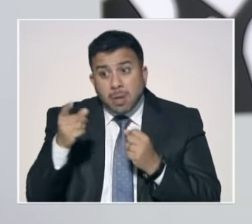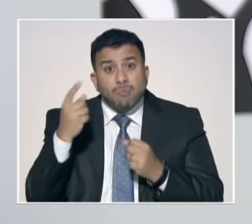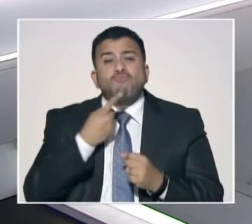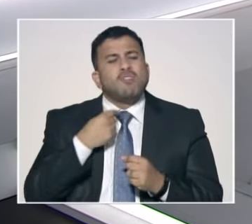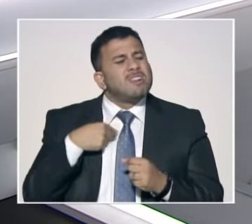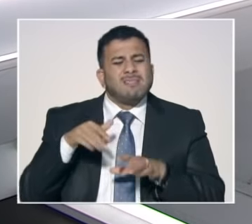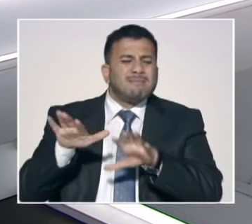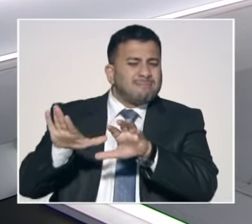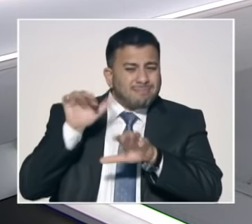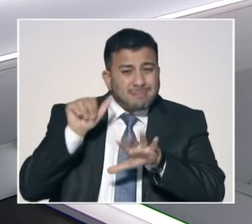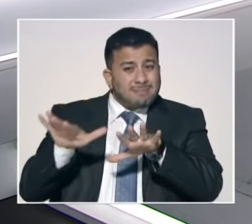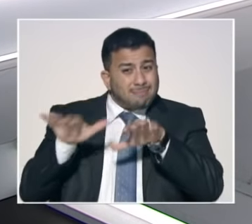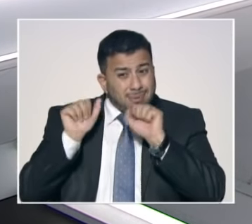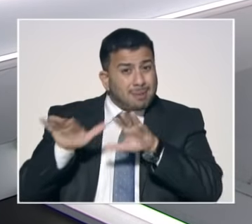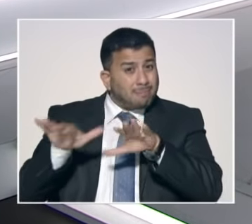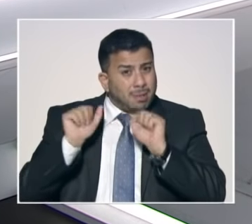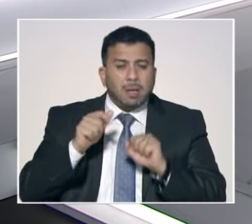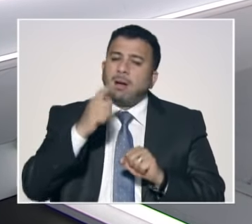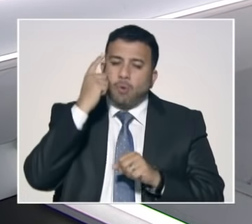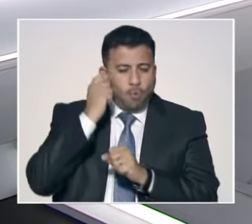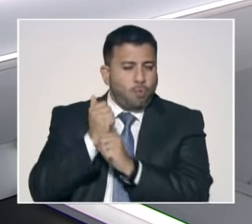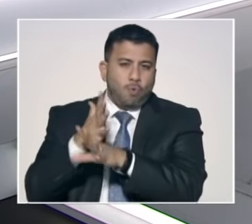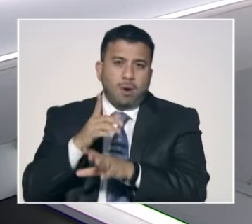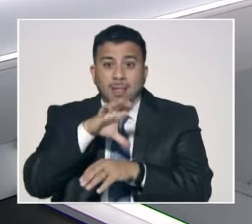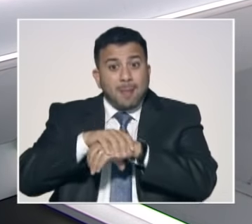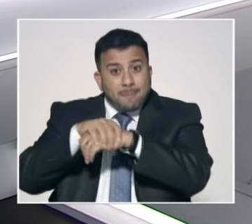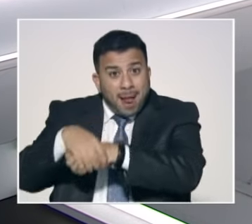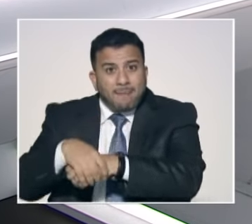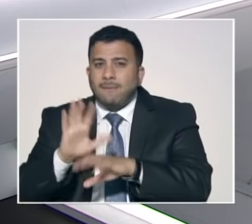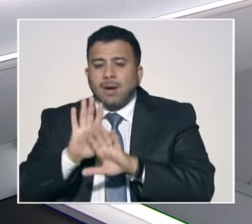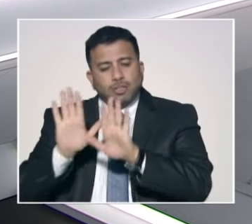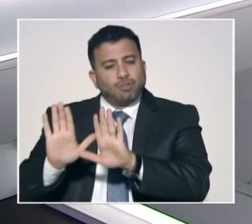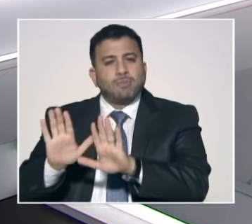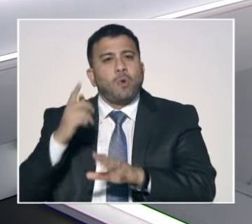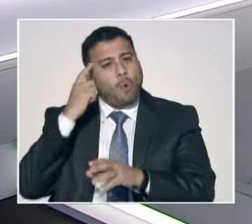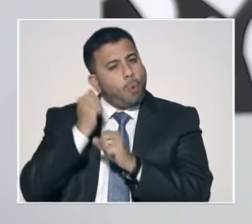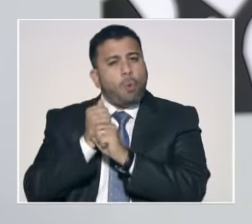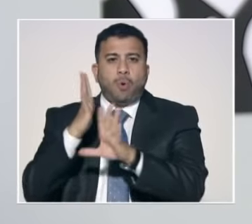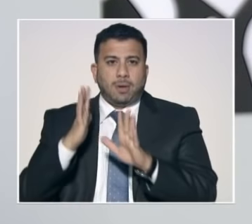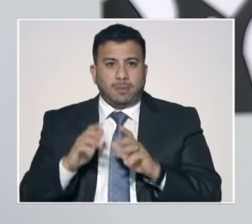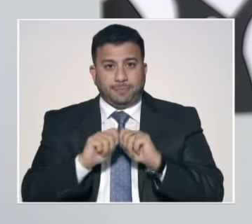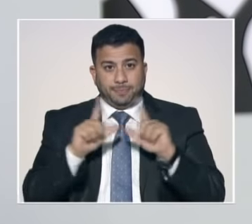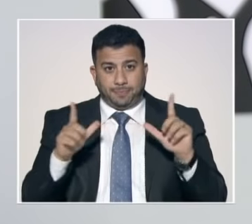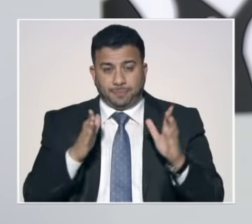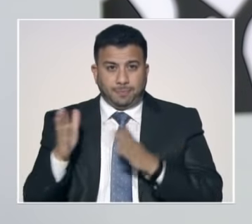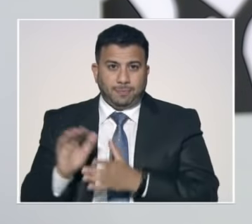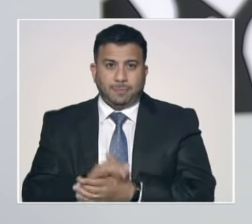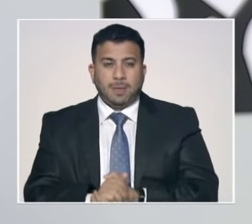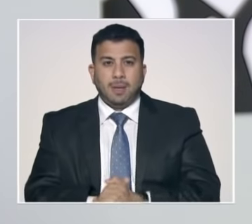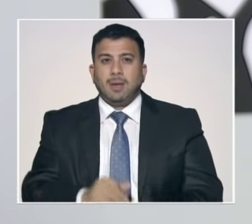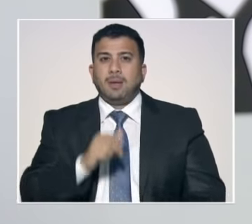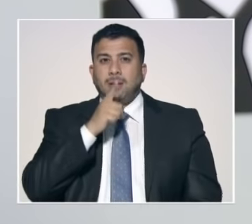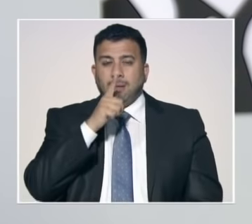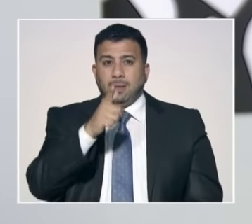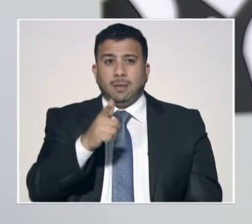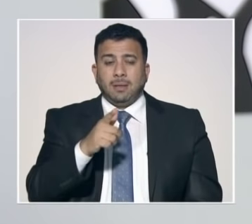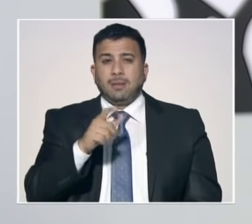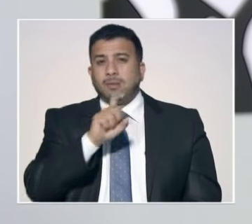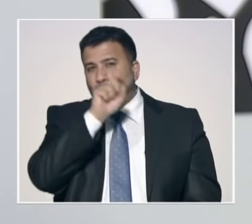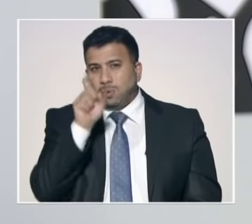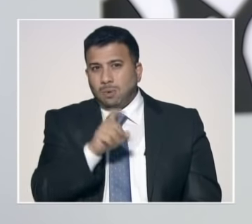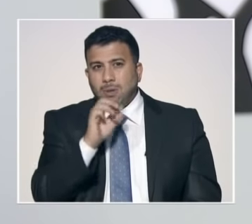الله بعمل صالح. عبد الستار بارك الله فيه من العراق ذكر قصة، يقول الوالد والوالدة راحوا يحرقون بعض الأوساخ